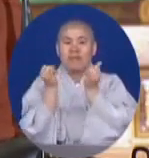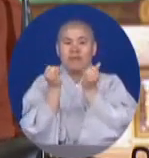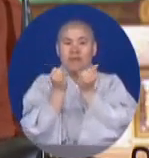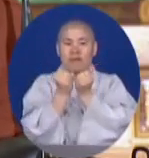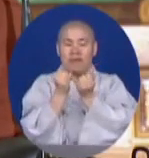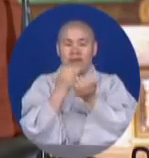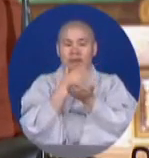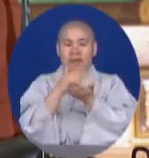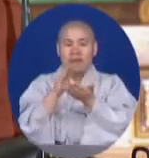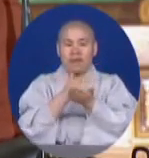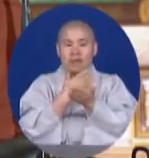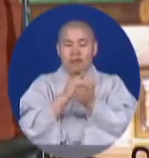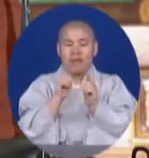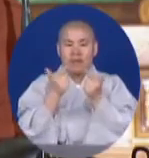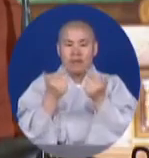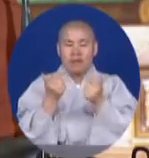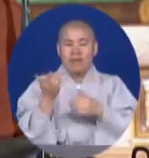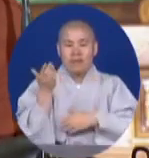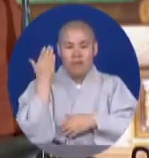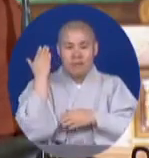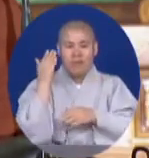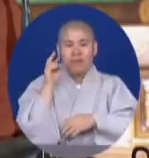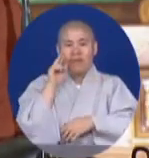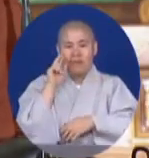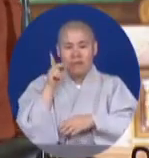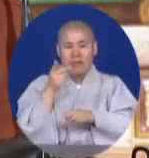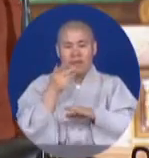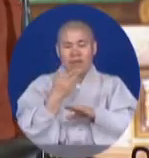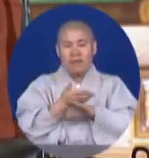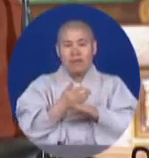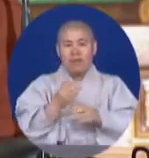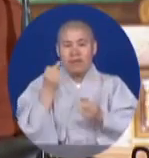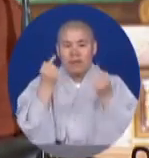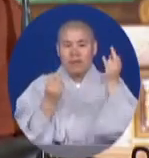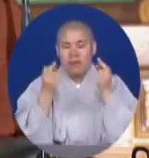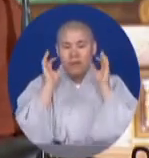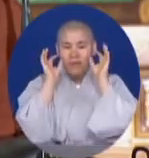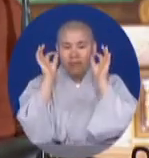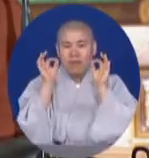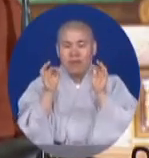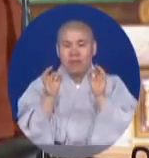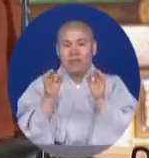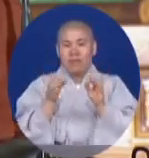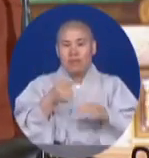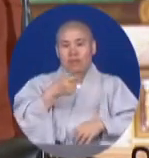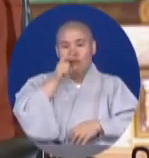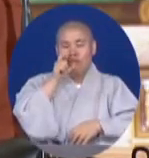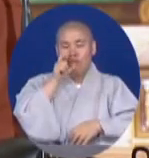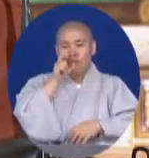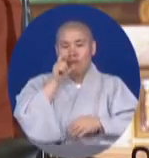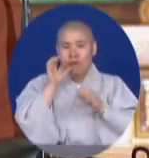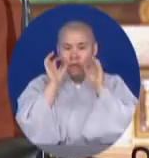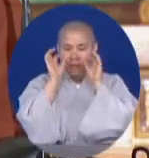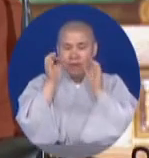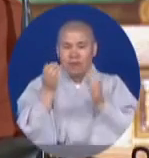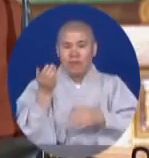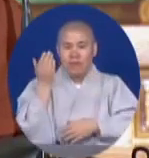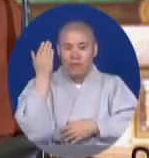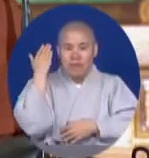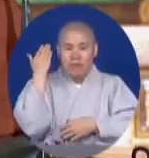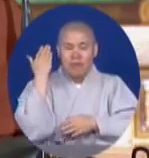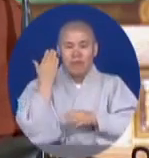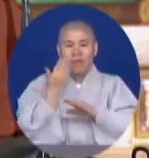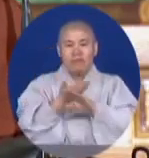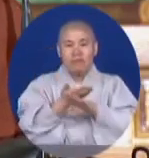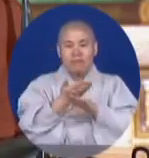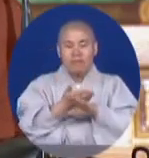전혀 과거하고 틀리고 산을 봐도 과거하고 틀리고 물을 봐도 과거하고 틀리고